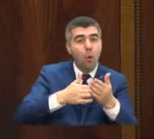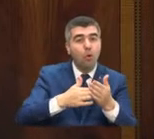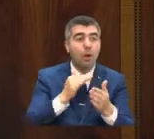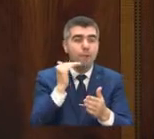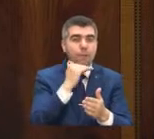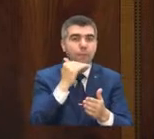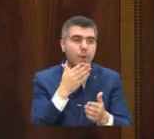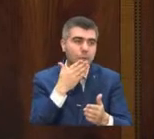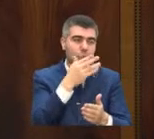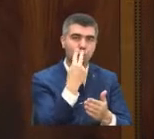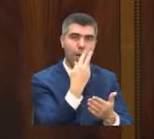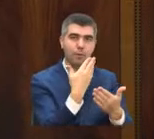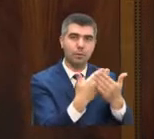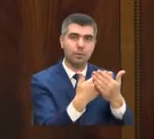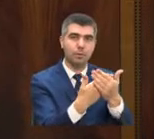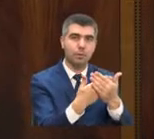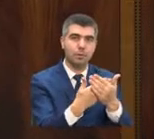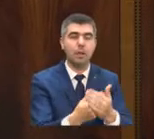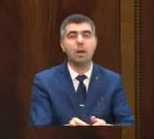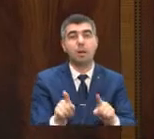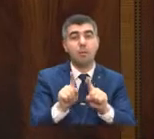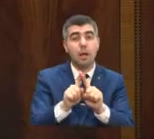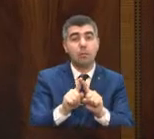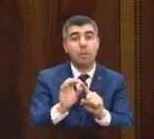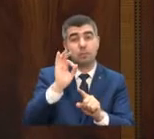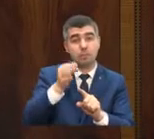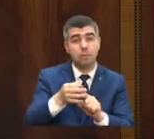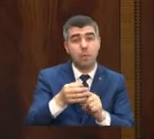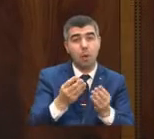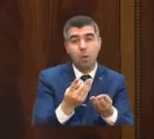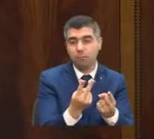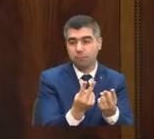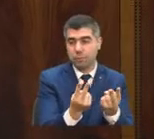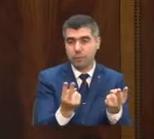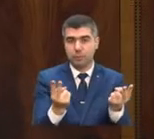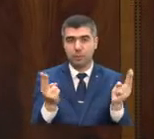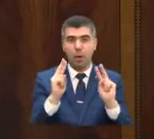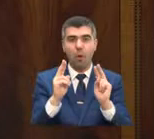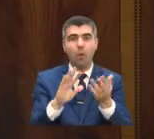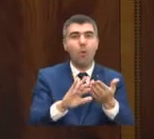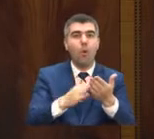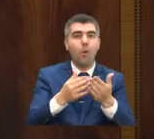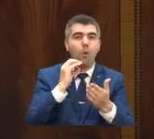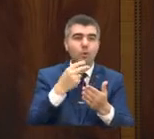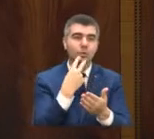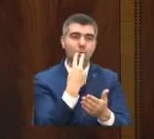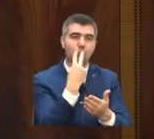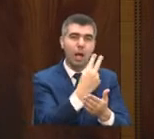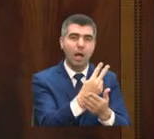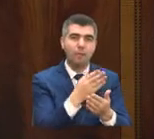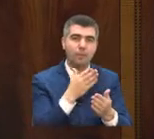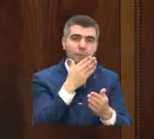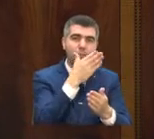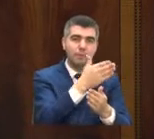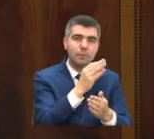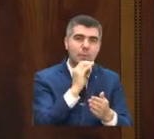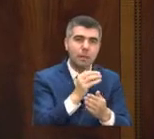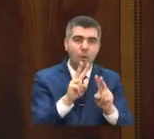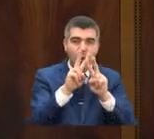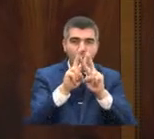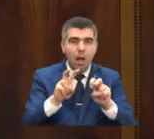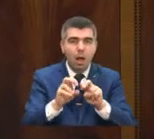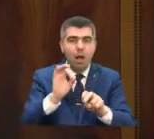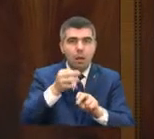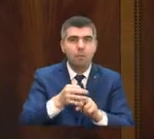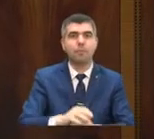عين المكان، وتم إحداث خلية أزمة بالملحقة الإدارية لقيادة أسني بمركز إمليل. كما